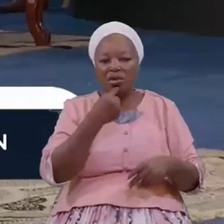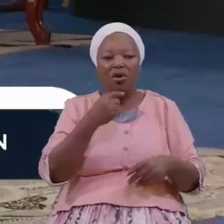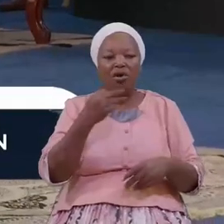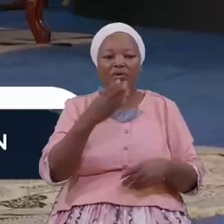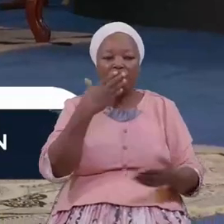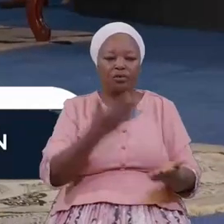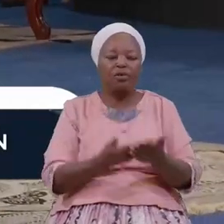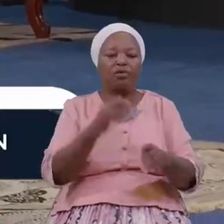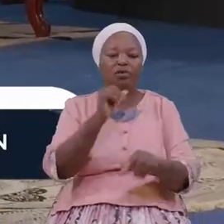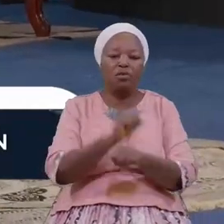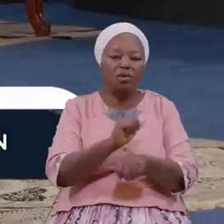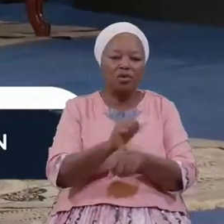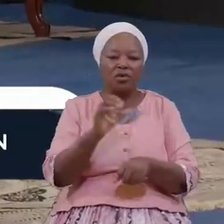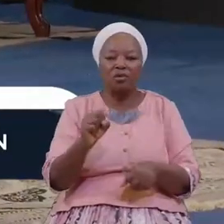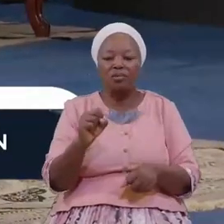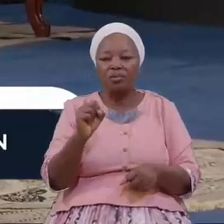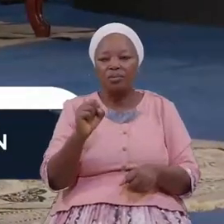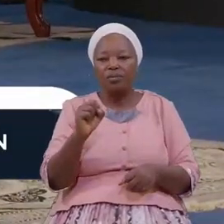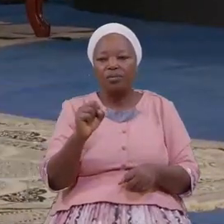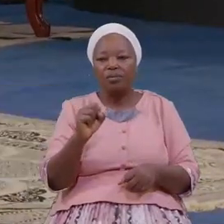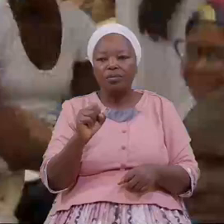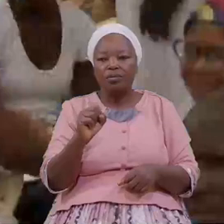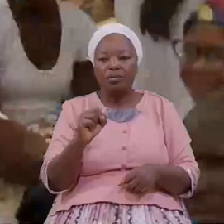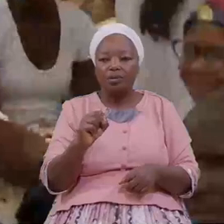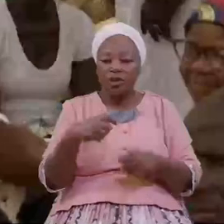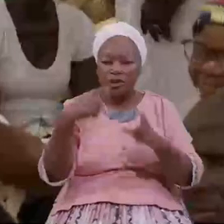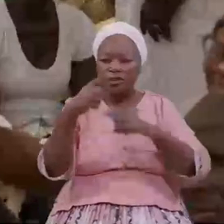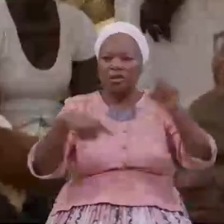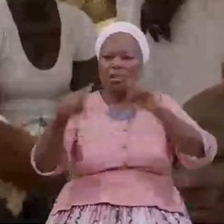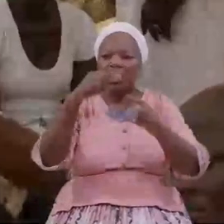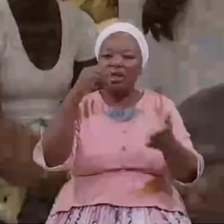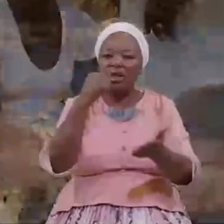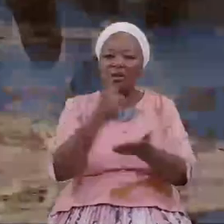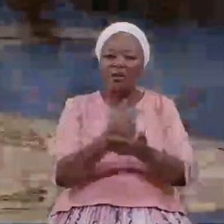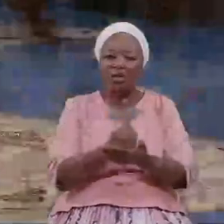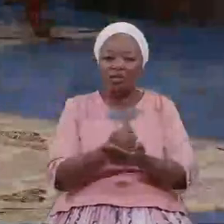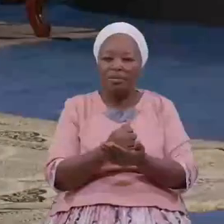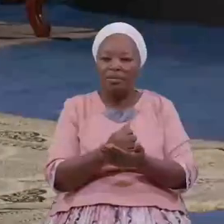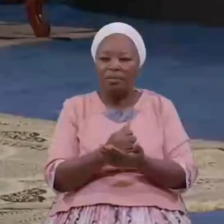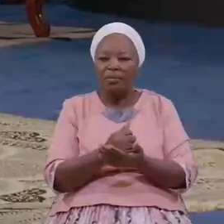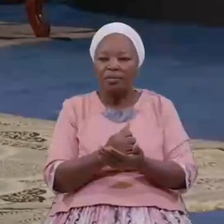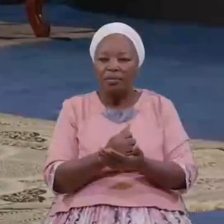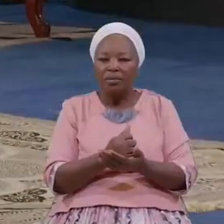les bonnes œuvres. Et pouvez-vous dire Amen là-bas?